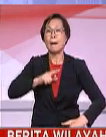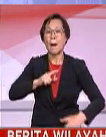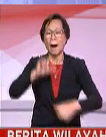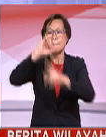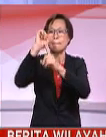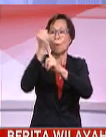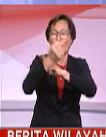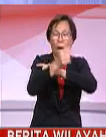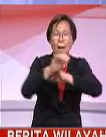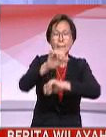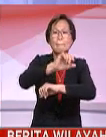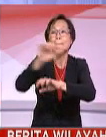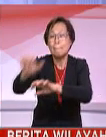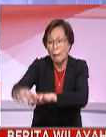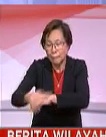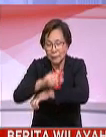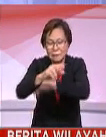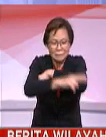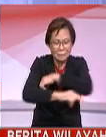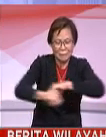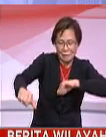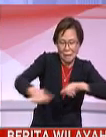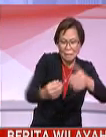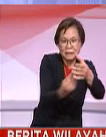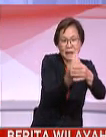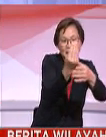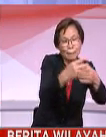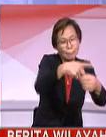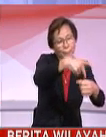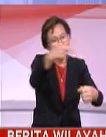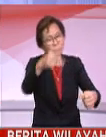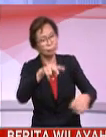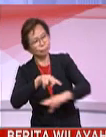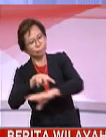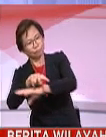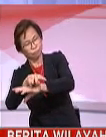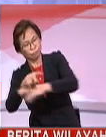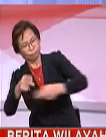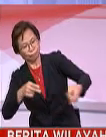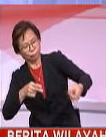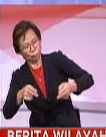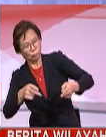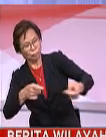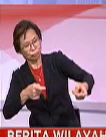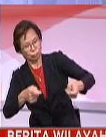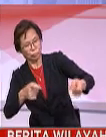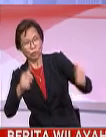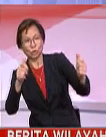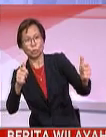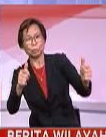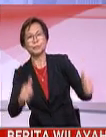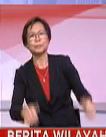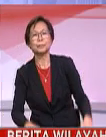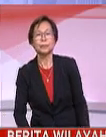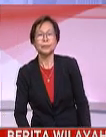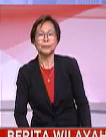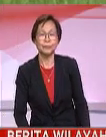Peladang Negeri supaya aktiviti penanaman padi dapat dipantau dan diurus dengan betul.